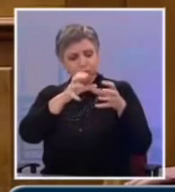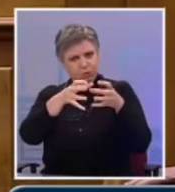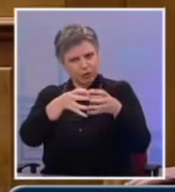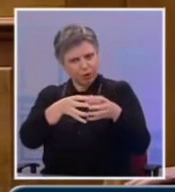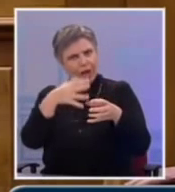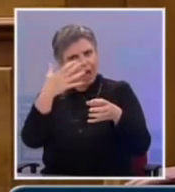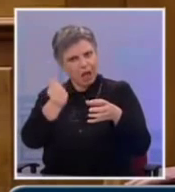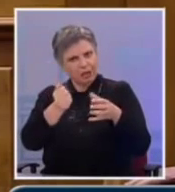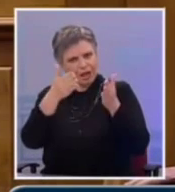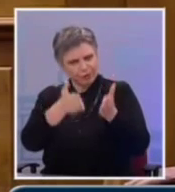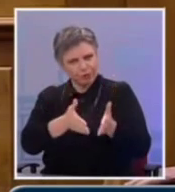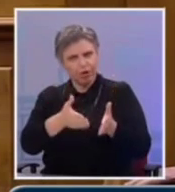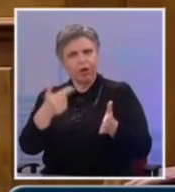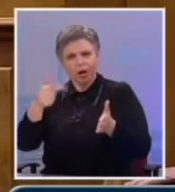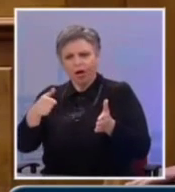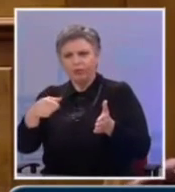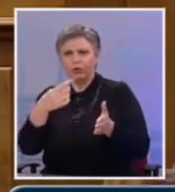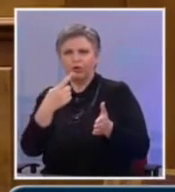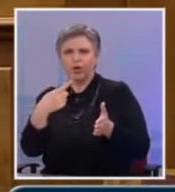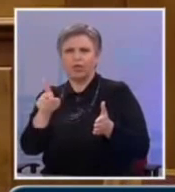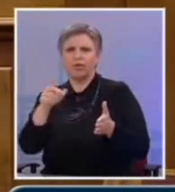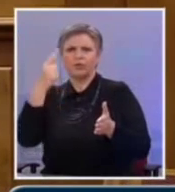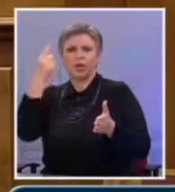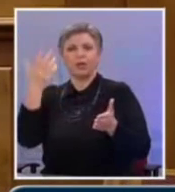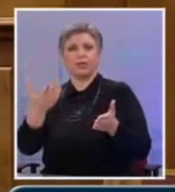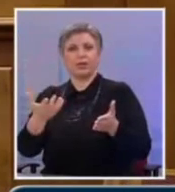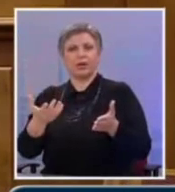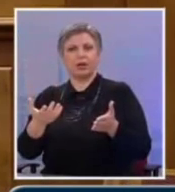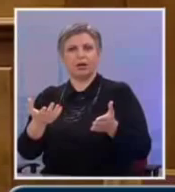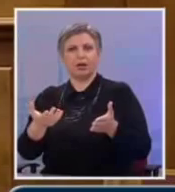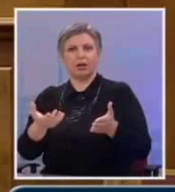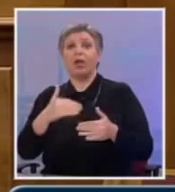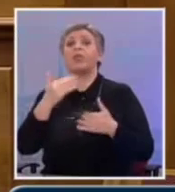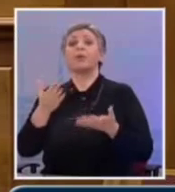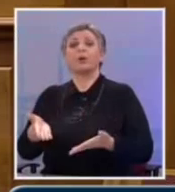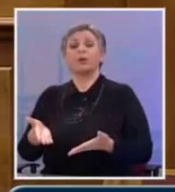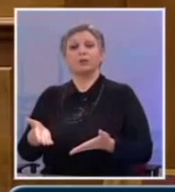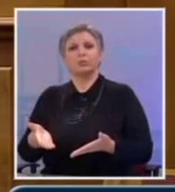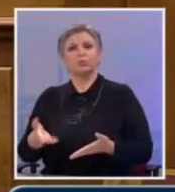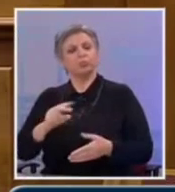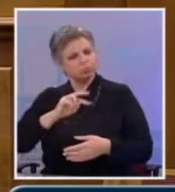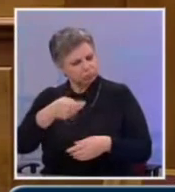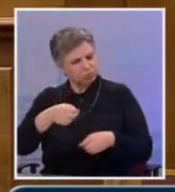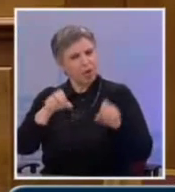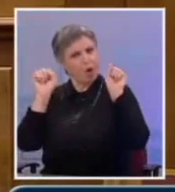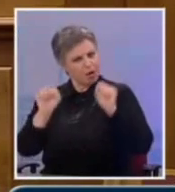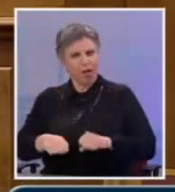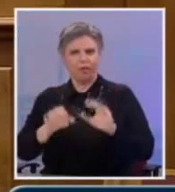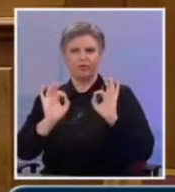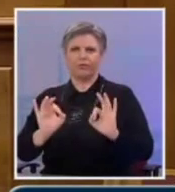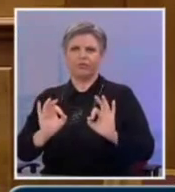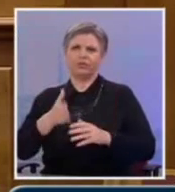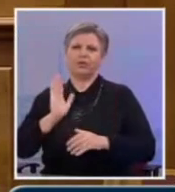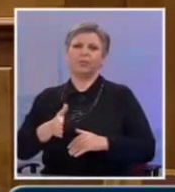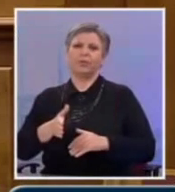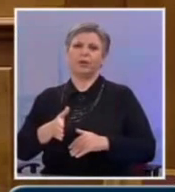του διεργασίες και επεξεργασίες. Βεβαίως και μπορεί, αλλά αν έχει άλλη άποψη